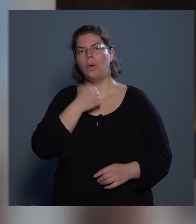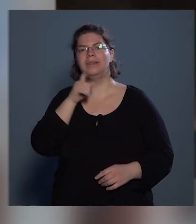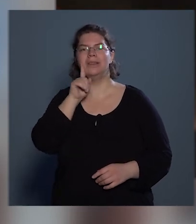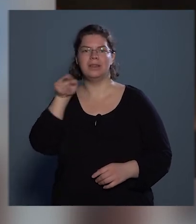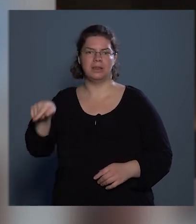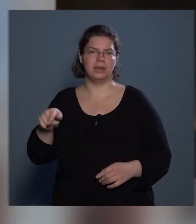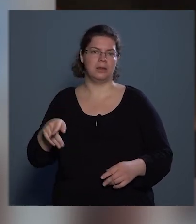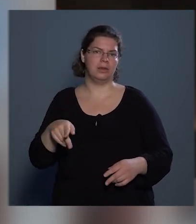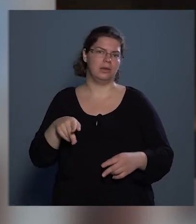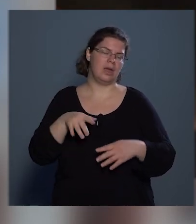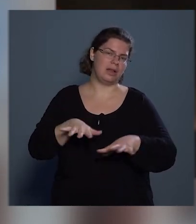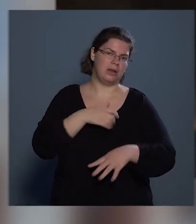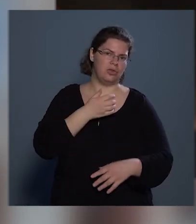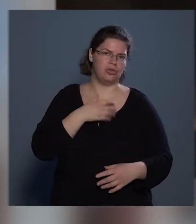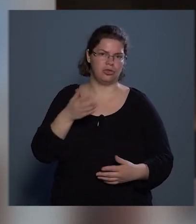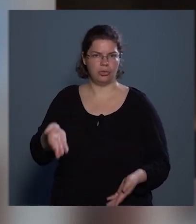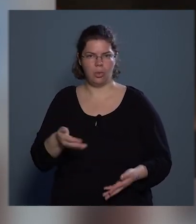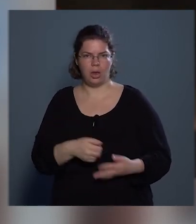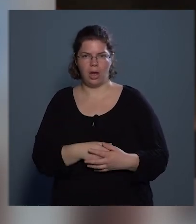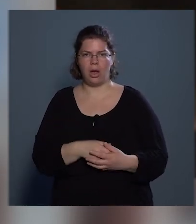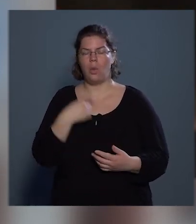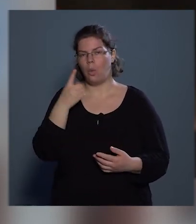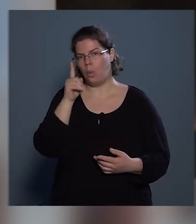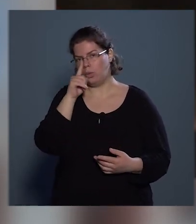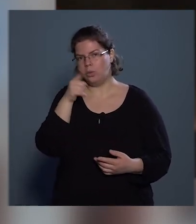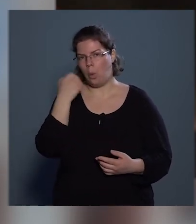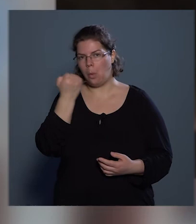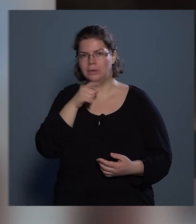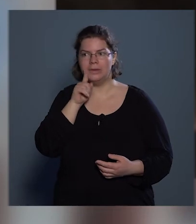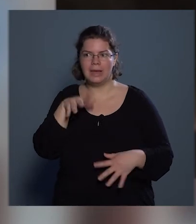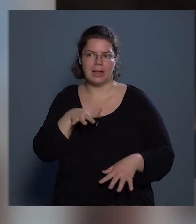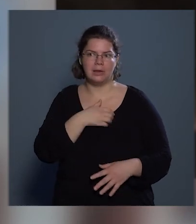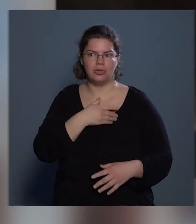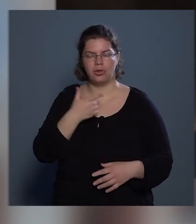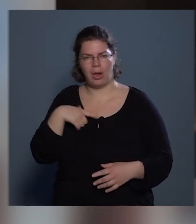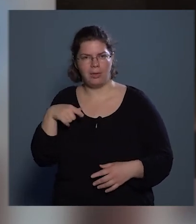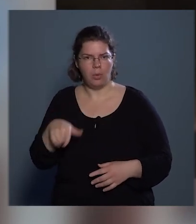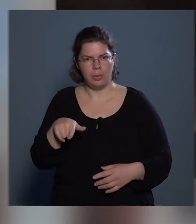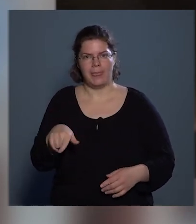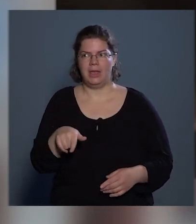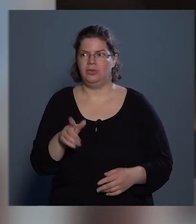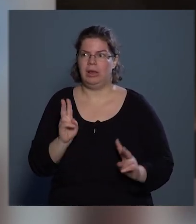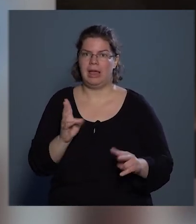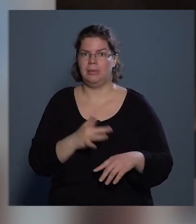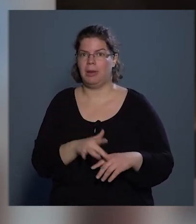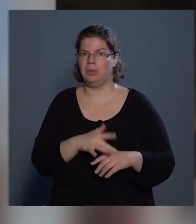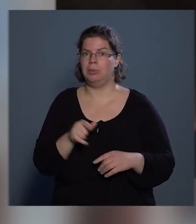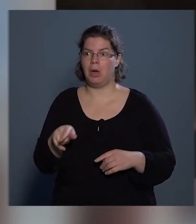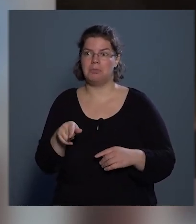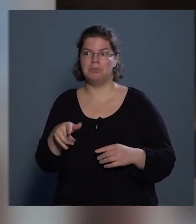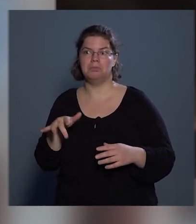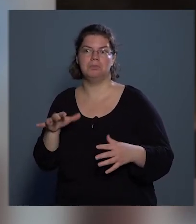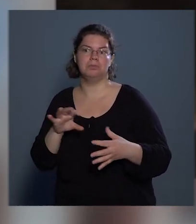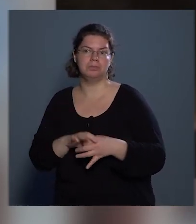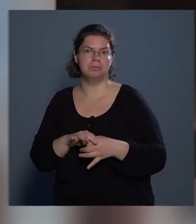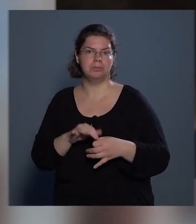Ónodi iskola, ami volt Ónodi iskolánk. Én úgy gondolom, hogy meg lehetne próbálni most már ezek után abban is tárgyalást folytatni a